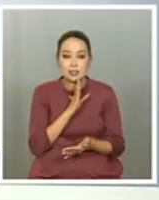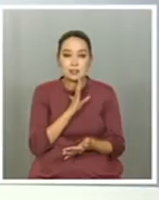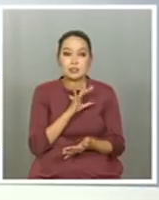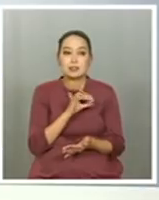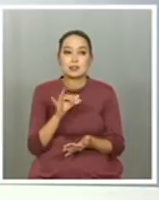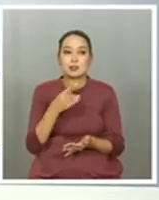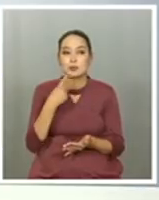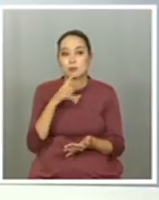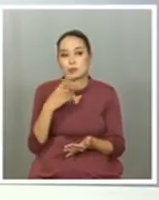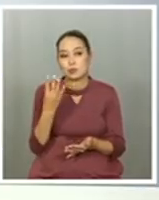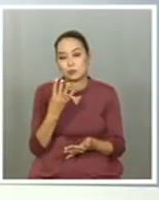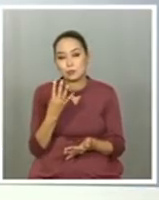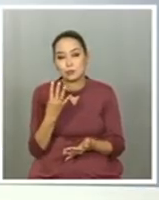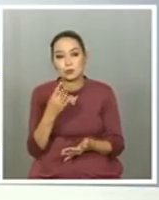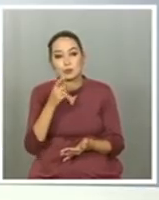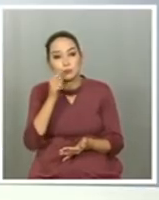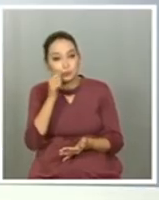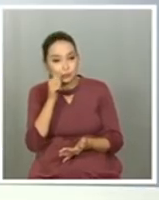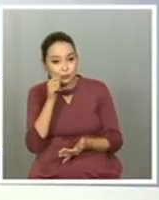4-ші бұл аталықтар.